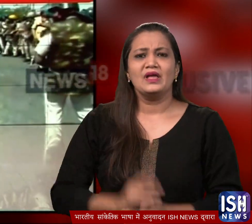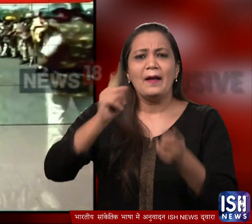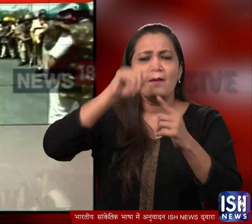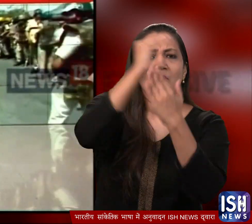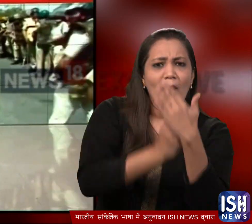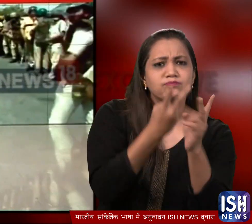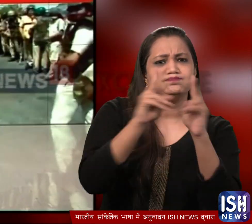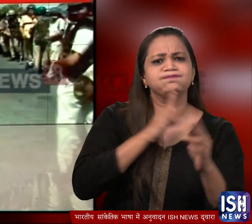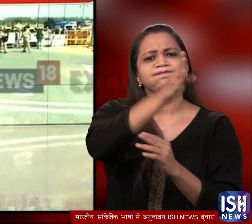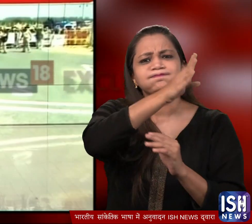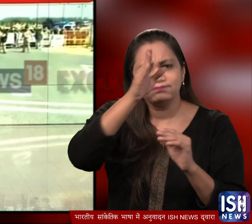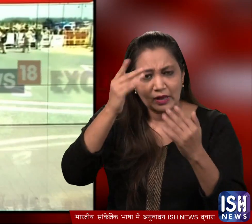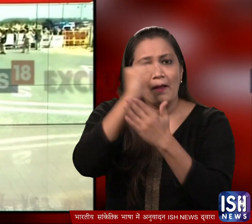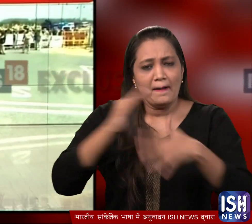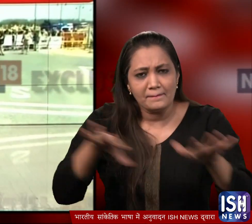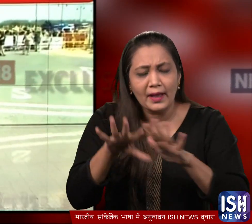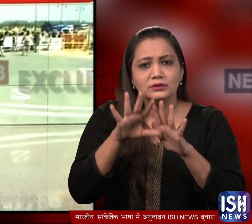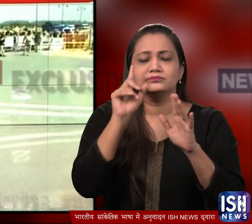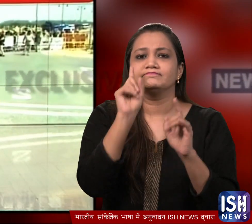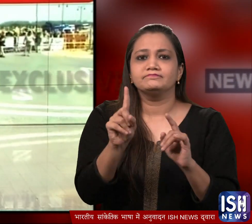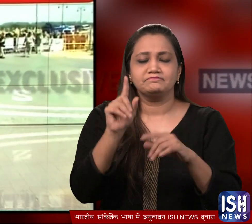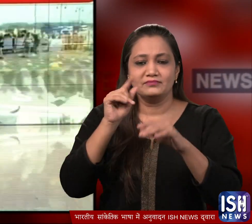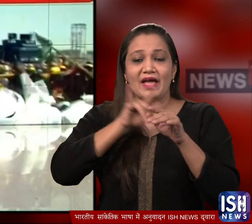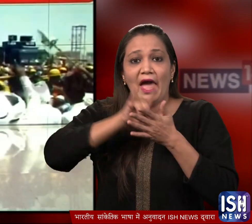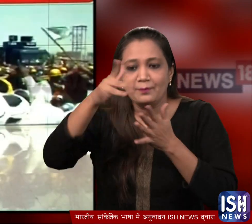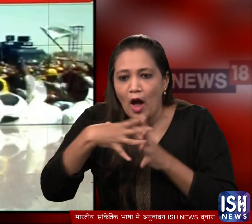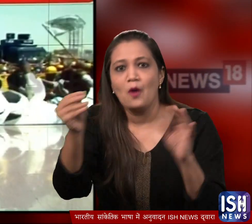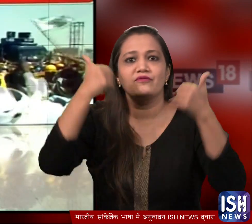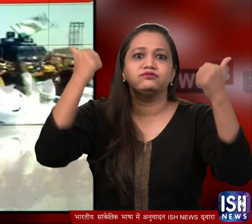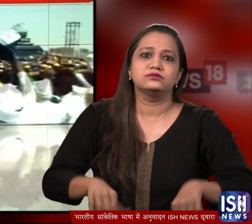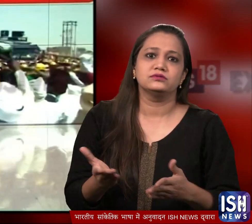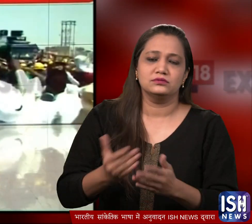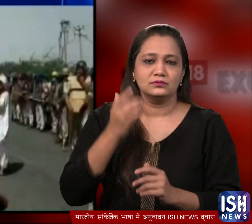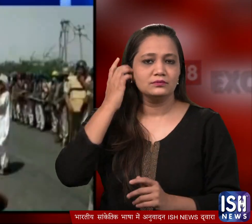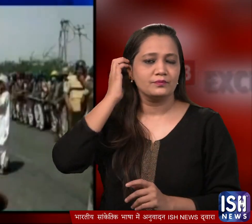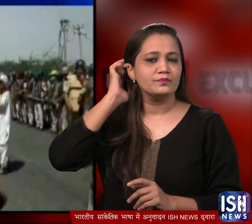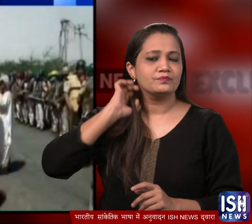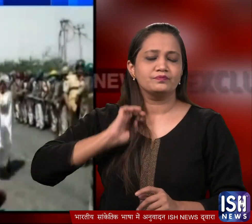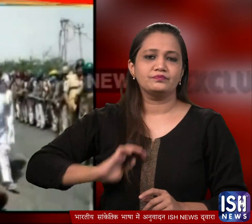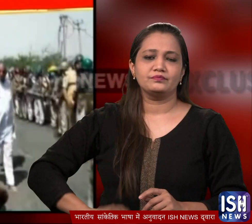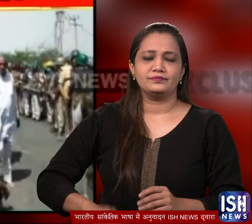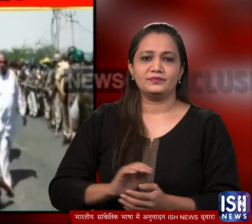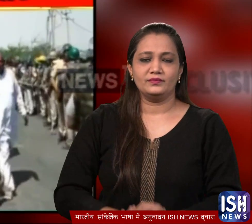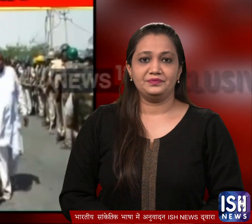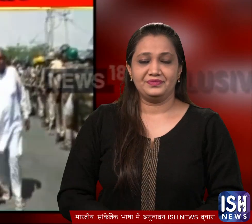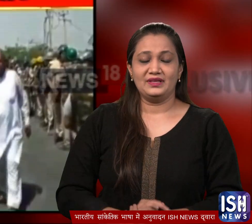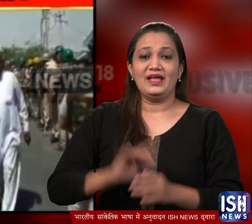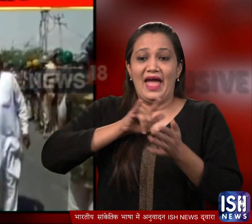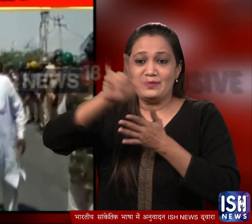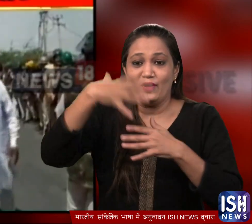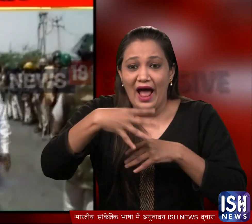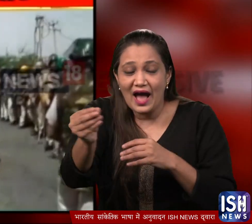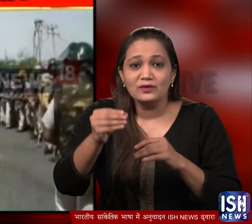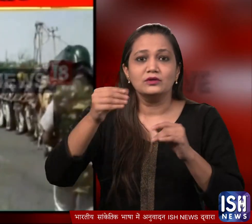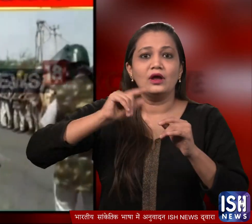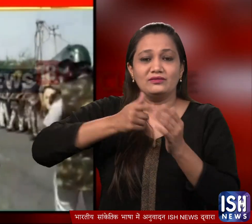कार्यक्रमों में हिस्सा लेने के लिए पहुंचे थे, लेकिन इस हंगामे की वजह से वो एयरपोर्ट से बाहर ही नहीं निकल सके। क्योंकि एयरपोर्ट के बाहर